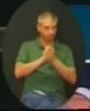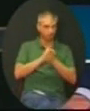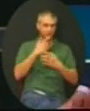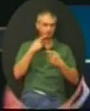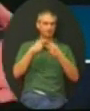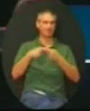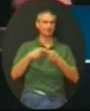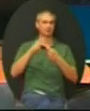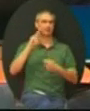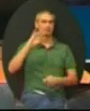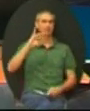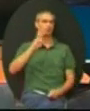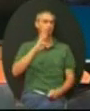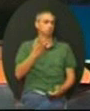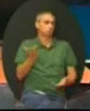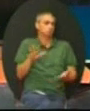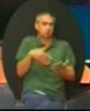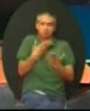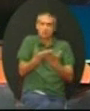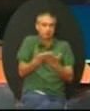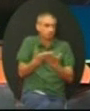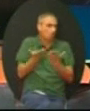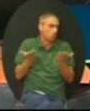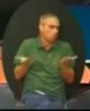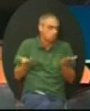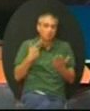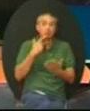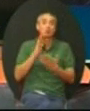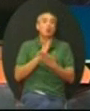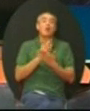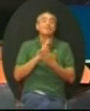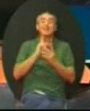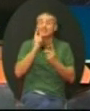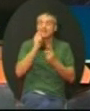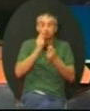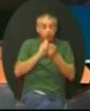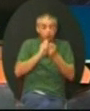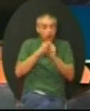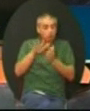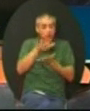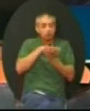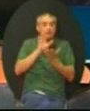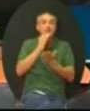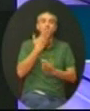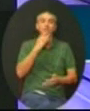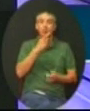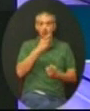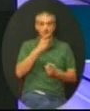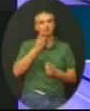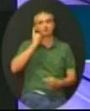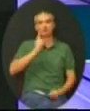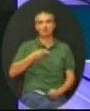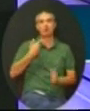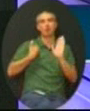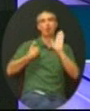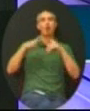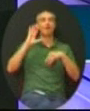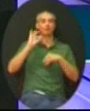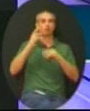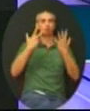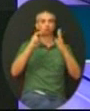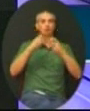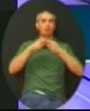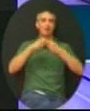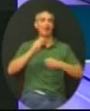קיש, ההצעה, כמו שאמרנו, קובעת שכל שינוי בשטח השיפוט של ירושלים יצריך רוב של